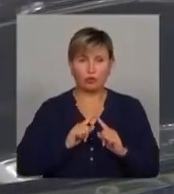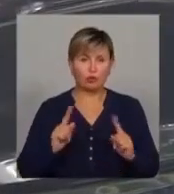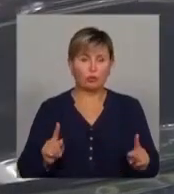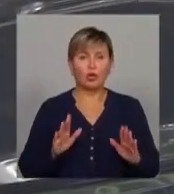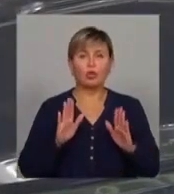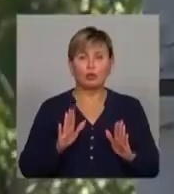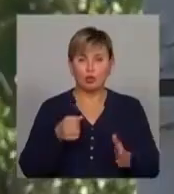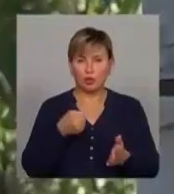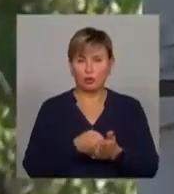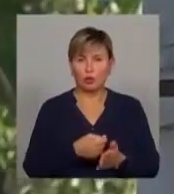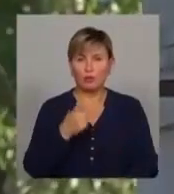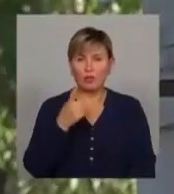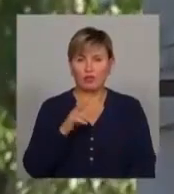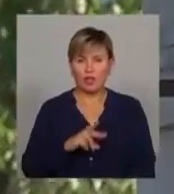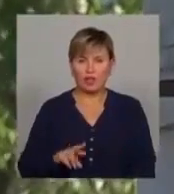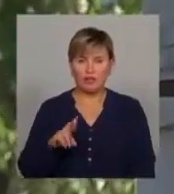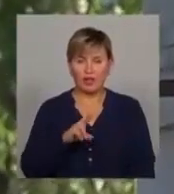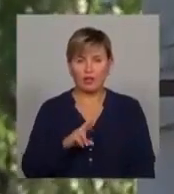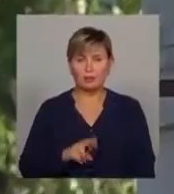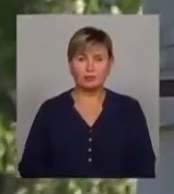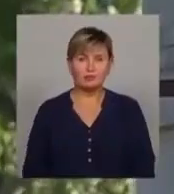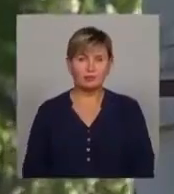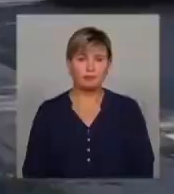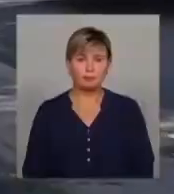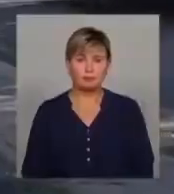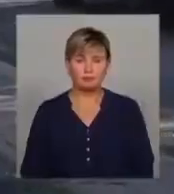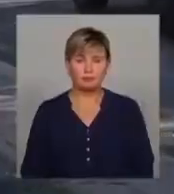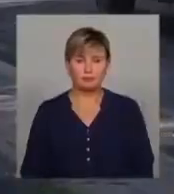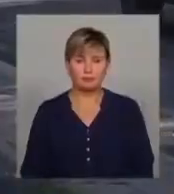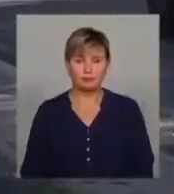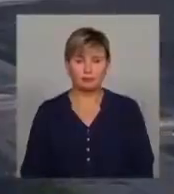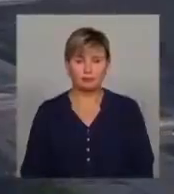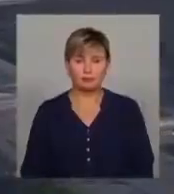только до 1 января. Дамир Анитов, Арсен Сандыбаев, телеканал «Алматы».